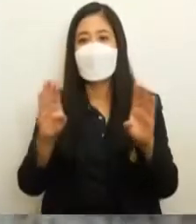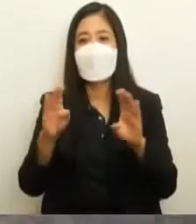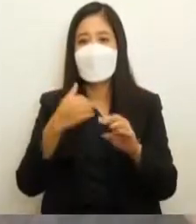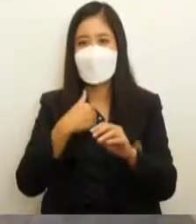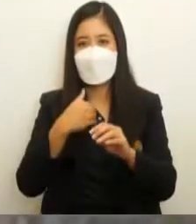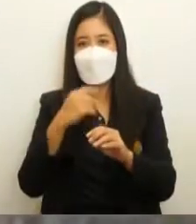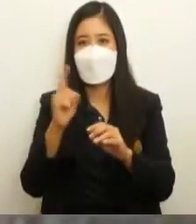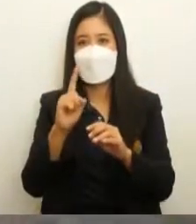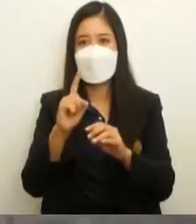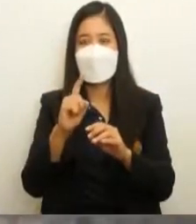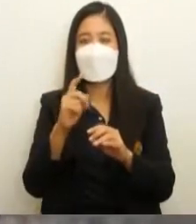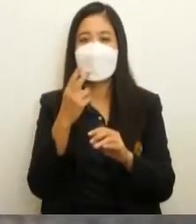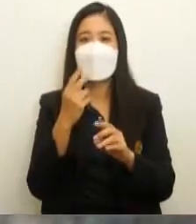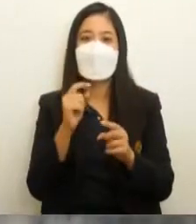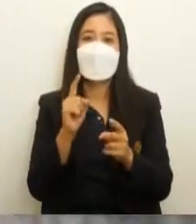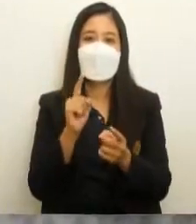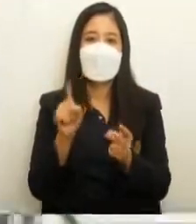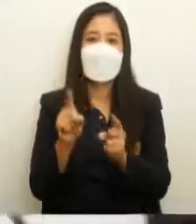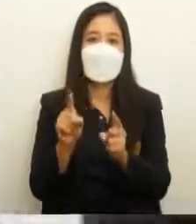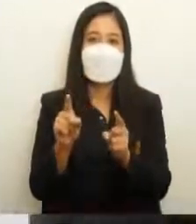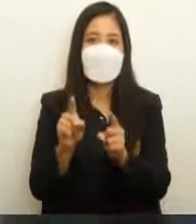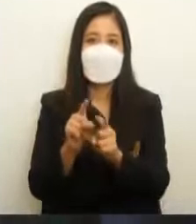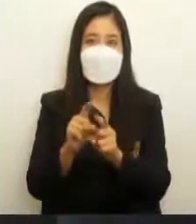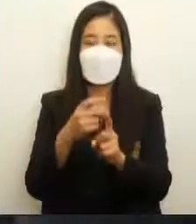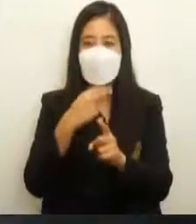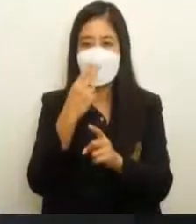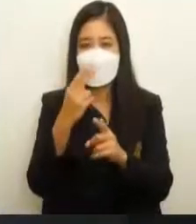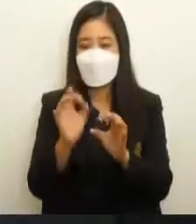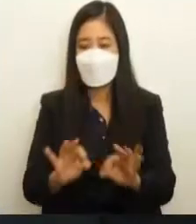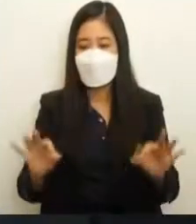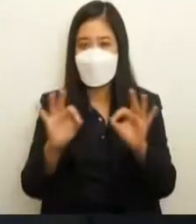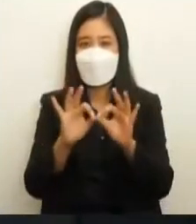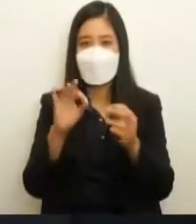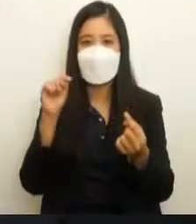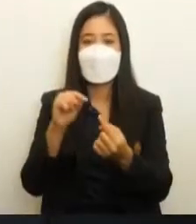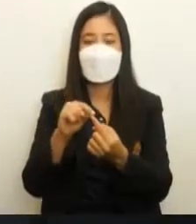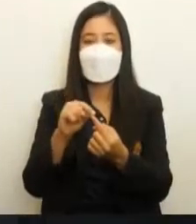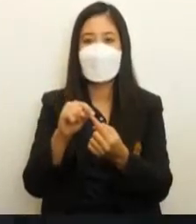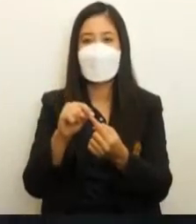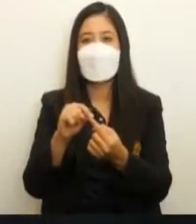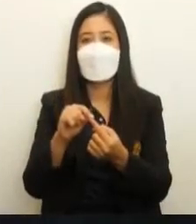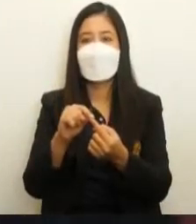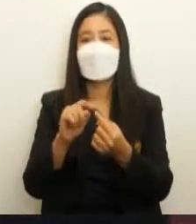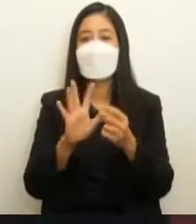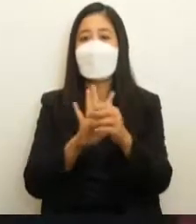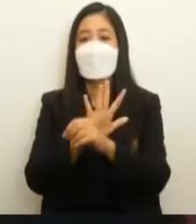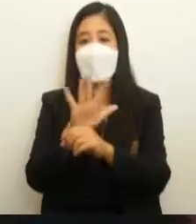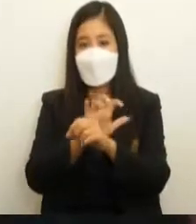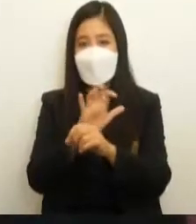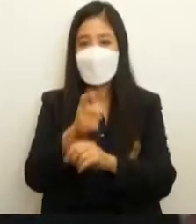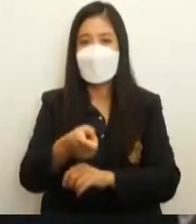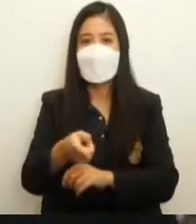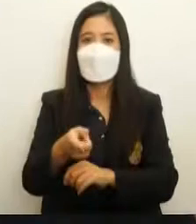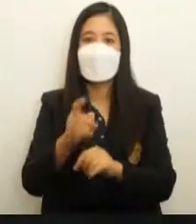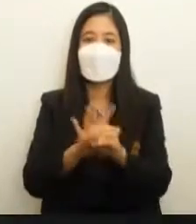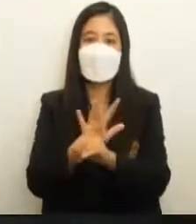ฉีดพ่นยาฆ่าเชื้อนะครับเรายังให้ความสำคัญสำหรับไวรัสโคโรนาอยู่นะครับนะครับ